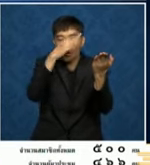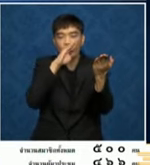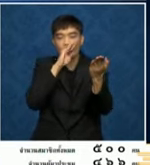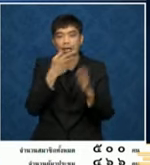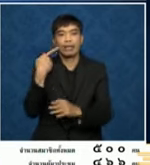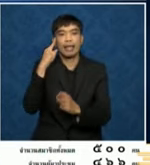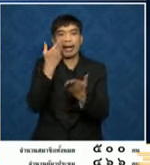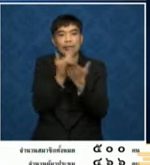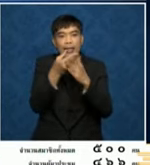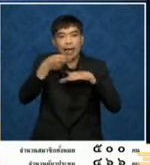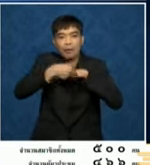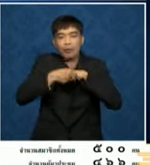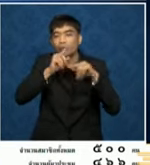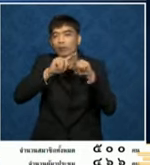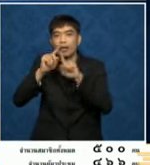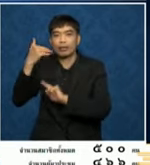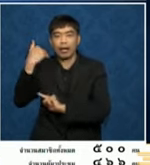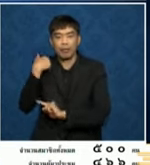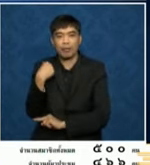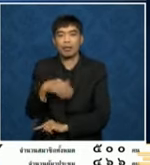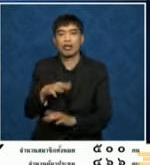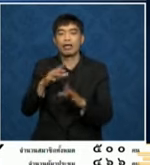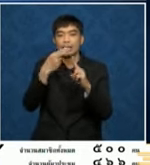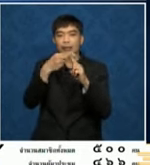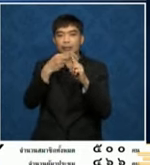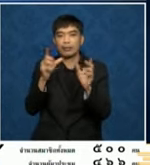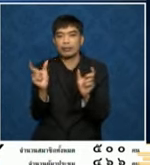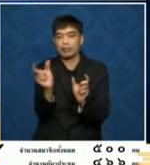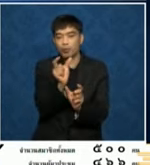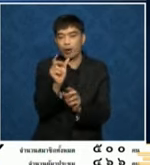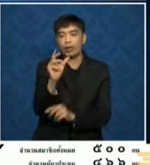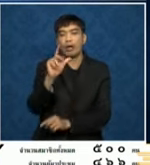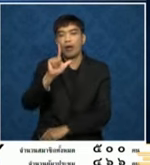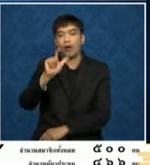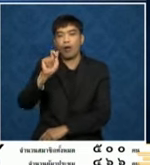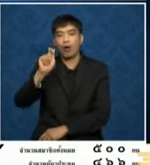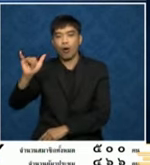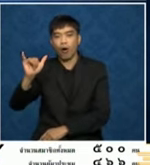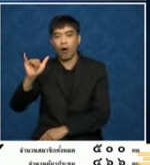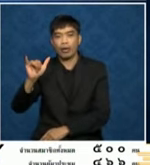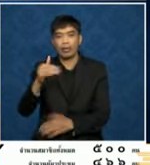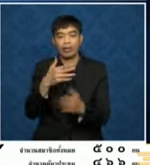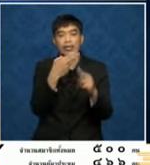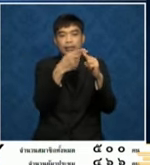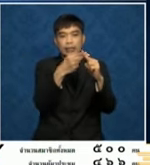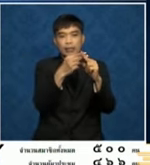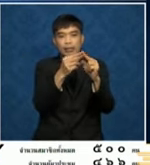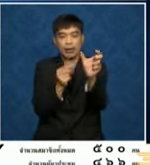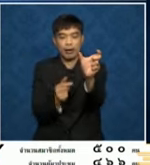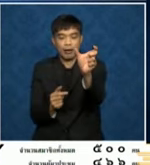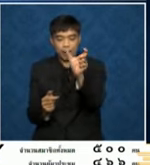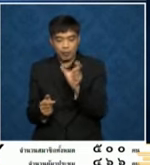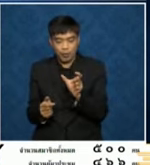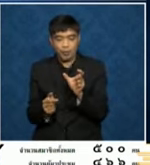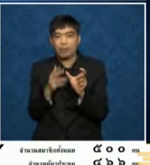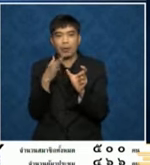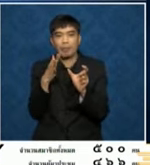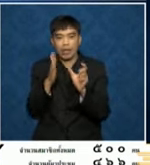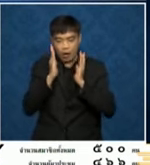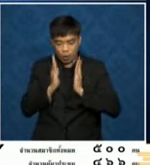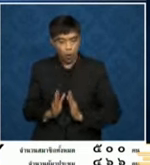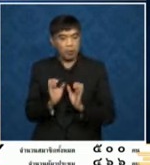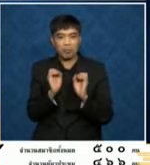การดำเนินการของกรมน.หรือที่เรียกสรุปชั้นๆว่าชื่อลอยแต่มาแต่ตัวไม่มีชื่อไม่มีตัวตนซึ่งยังไม่มีค